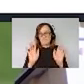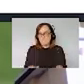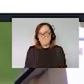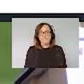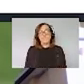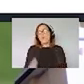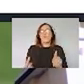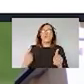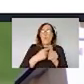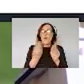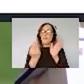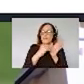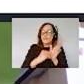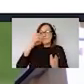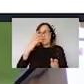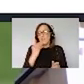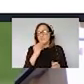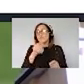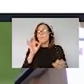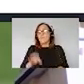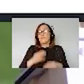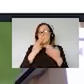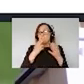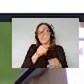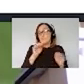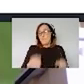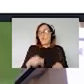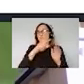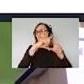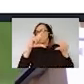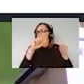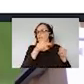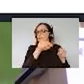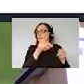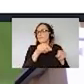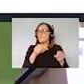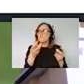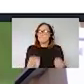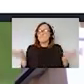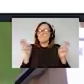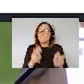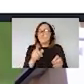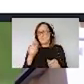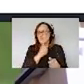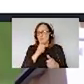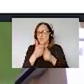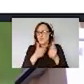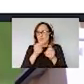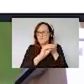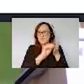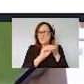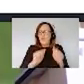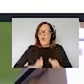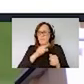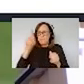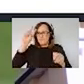i dokładam zdjęcia też. To, co Państwo widzicie na ekranie, wytwarzą mi się, ja może coś spróbuję tutaj wpisać, żebyście